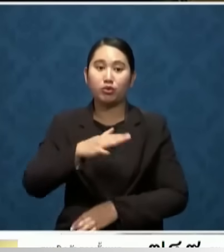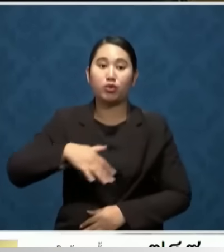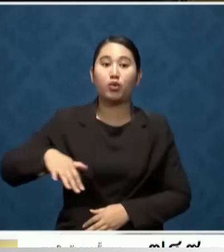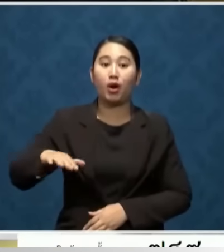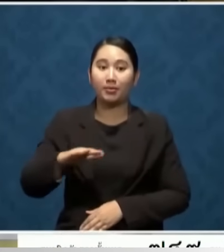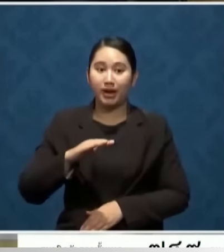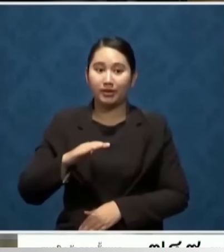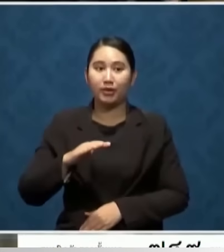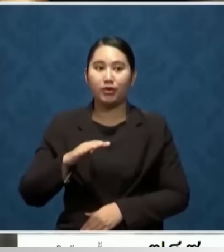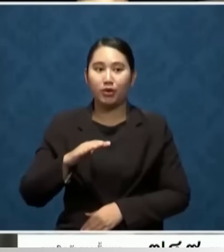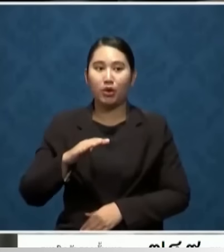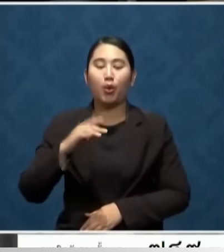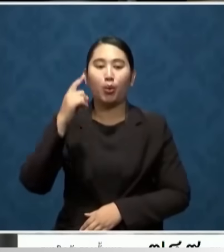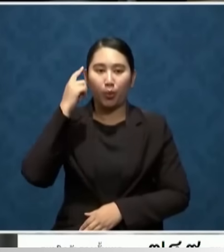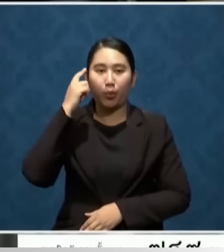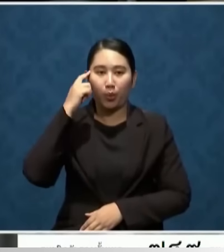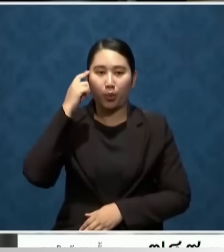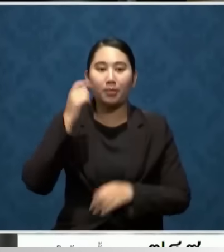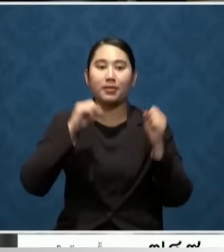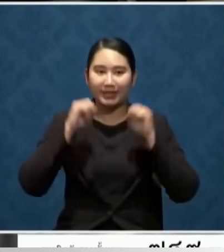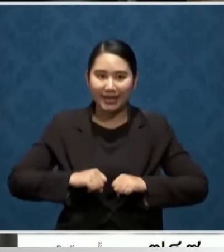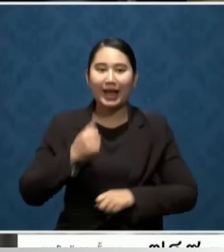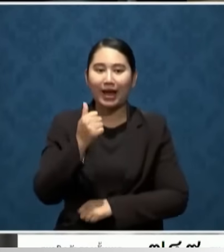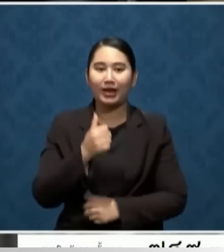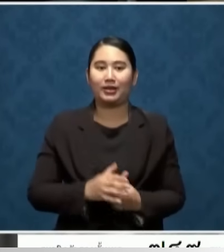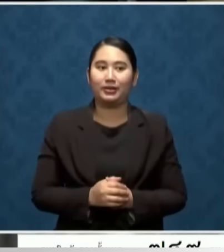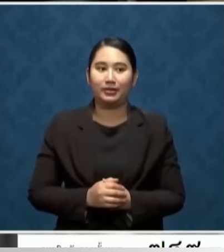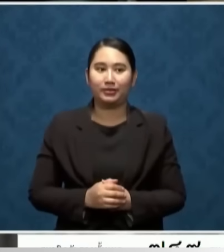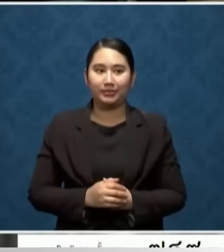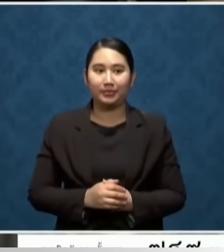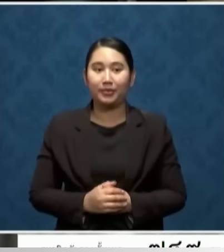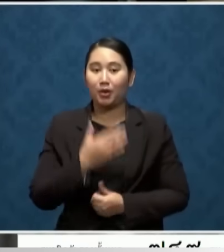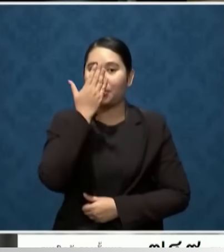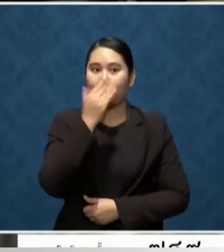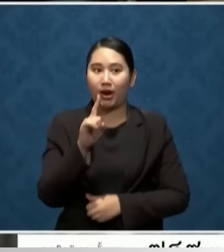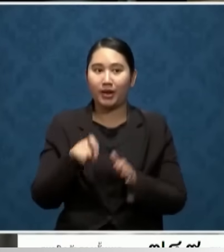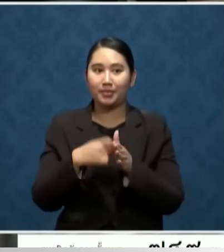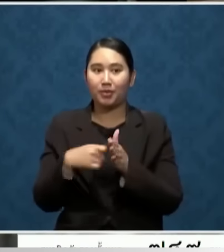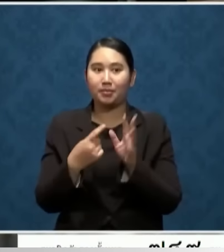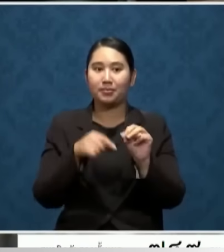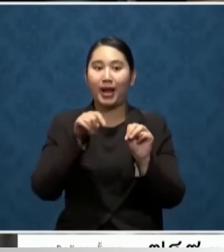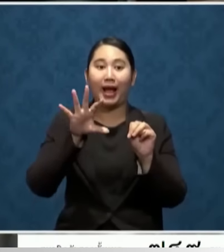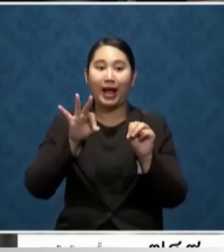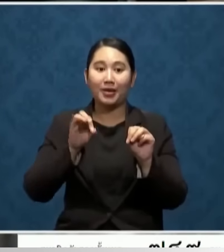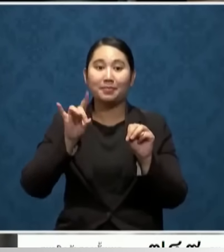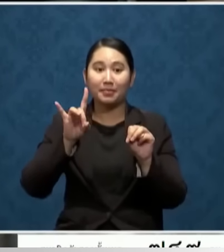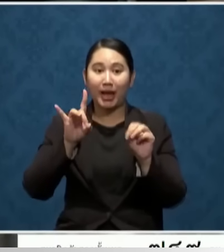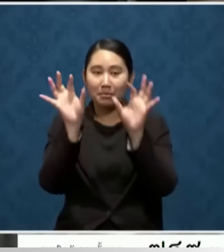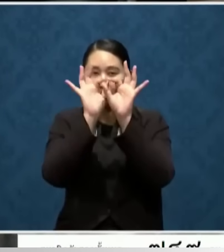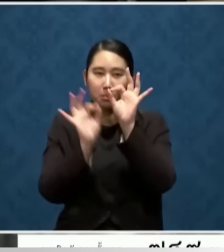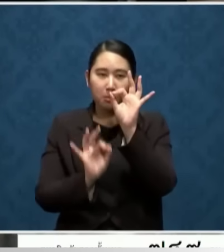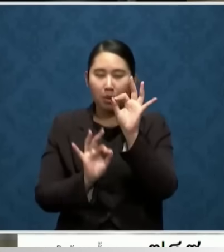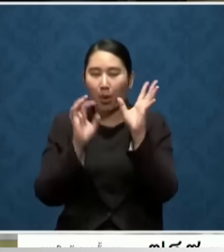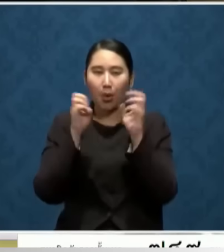ทั่วๆไปก็สามารถวินิจฉัยได้ครับเพราะมาตรา98นี่ไม่ได้เขียนอะไรซับซ้อนลึกซึ้งเล